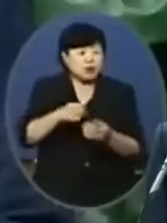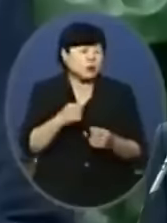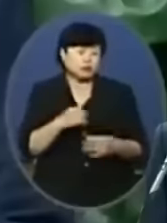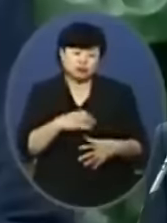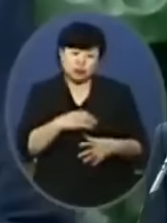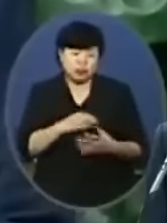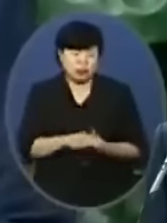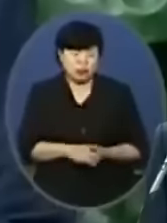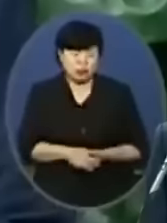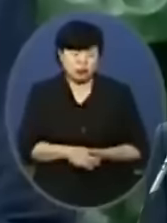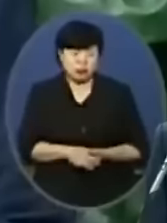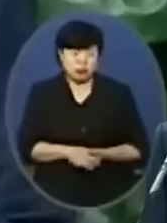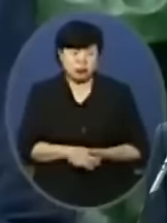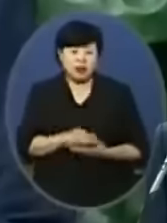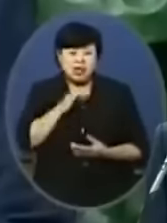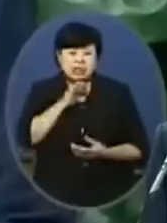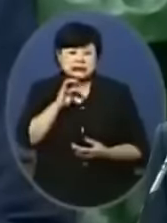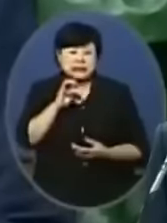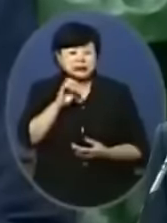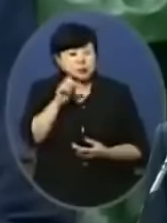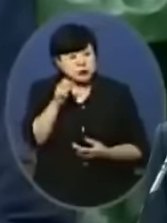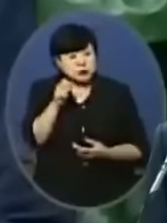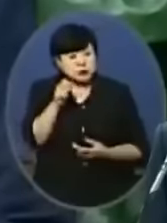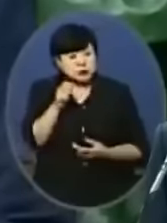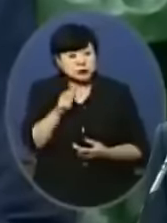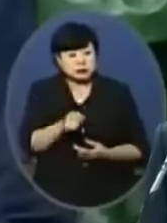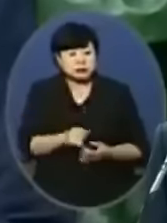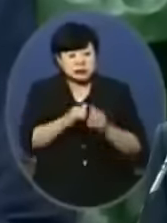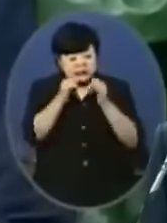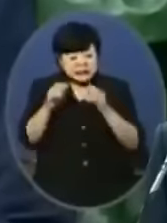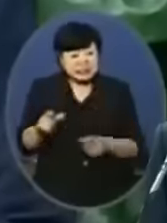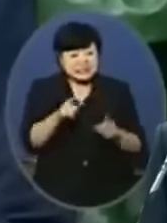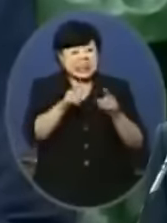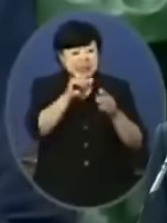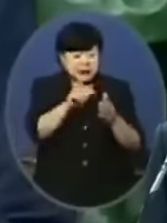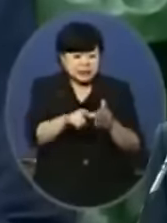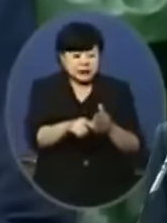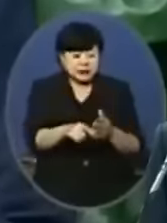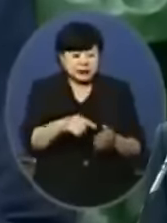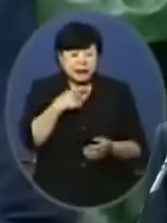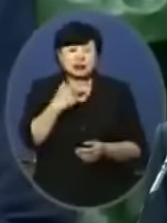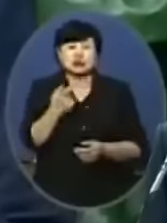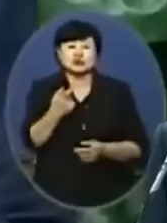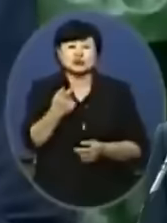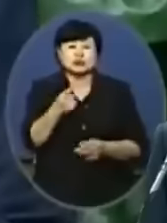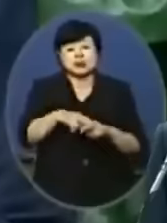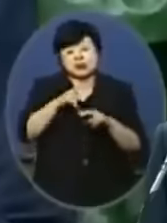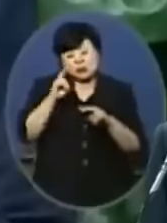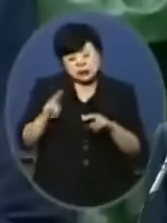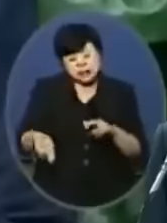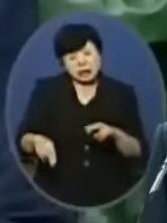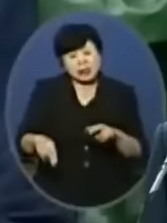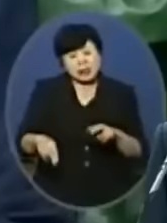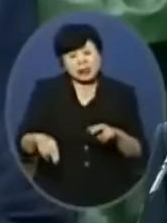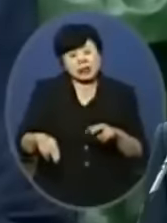것입니다. 40대, 50대는 한참 사회생활을 하다가 60대가 되면 은퇴하고 나오면